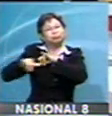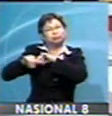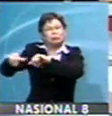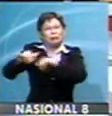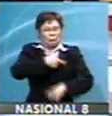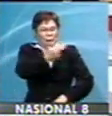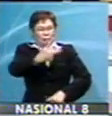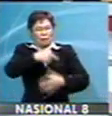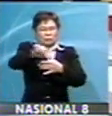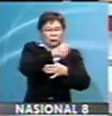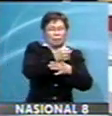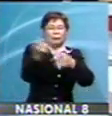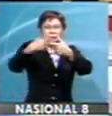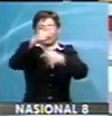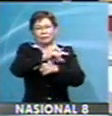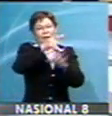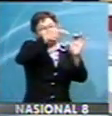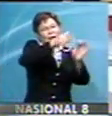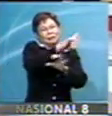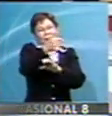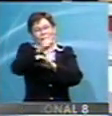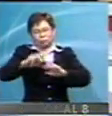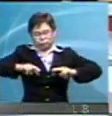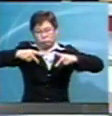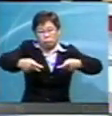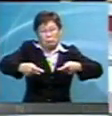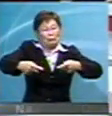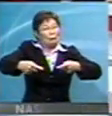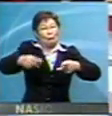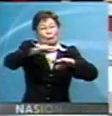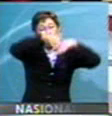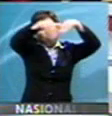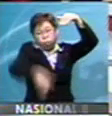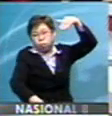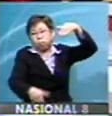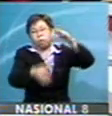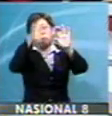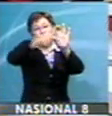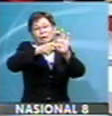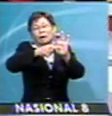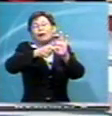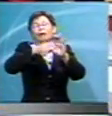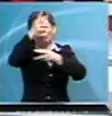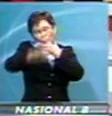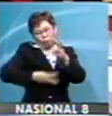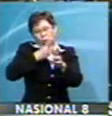dalam saham-saham berkaitan sektor minyak dan gas yang menerima kesan kejatuhan harga minyak mah